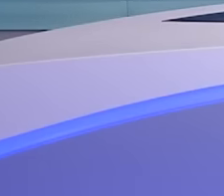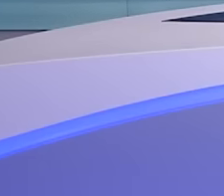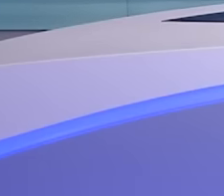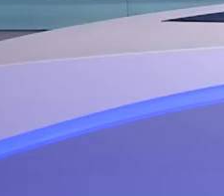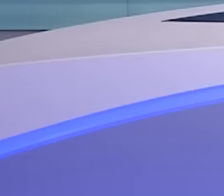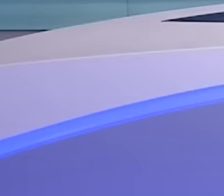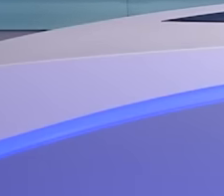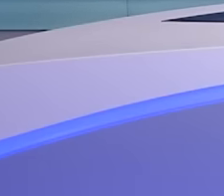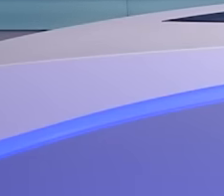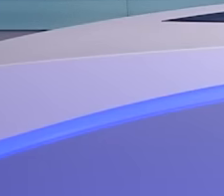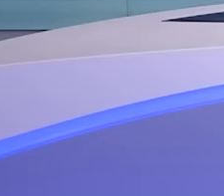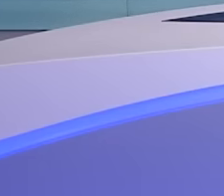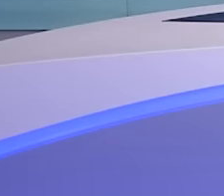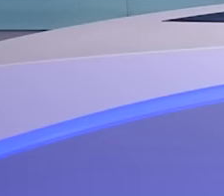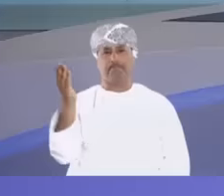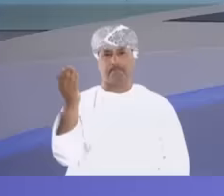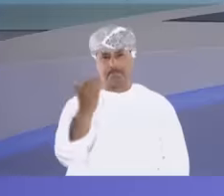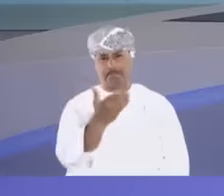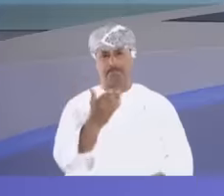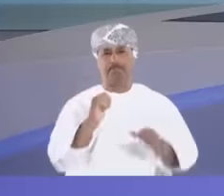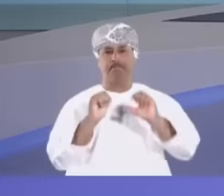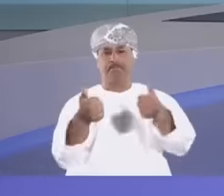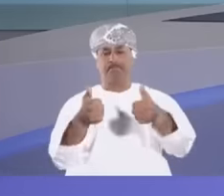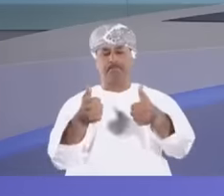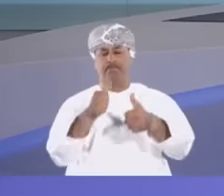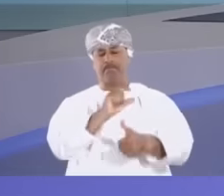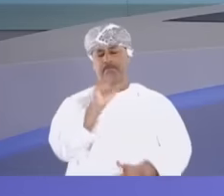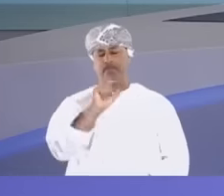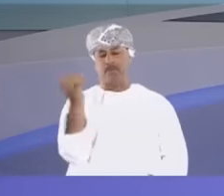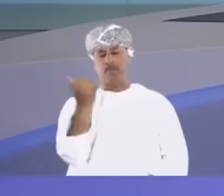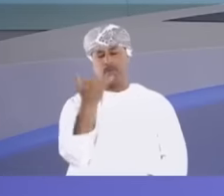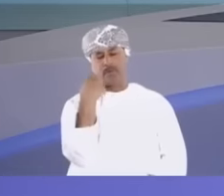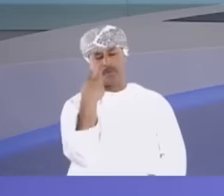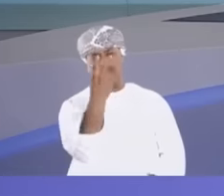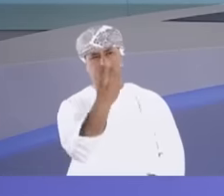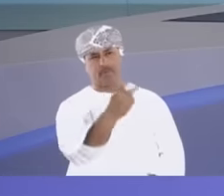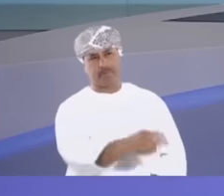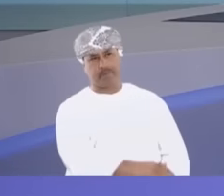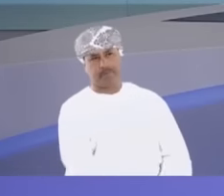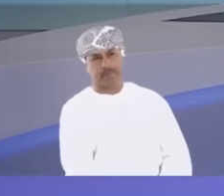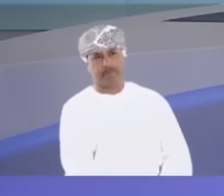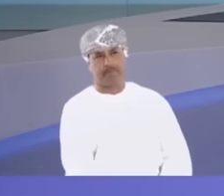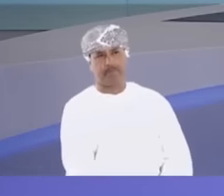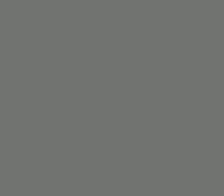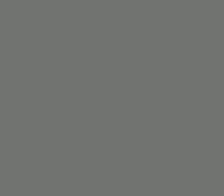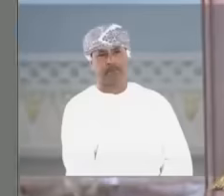العاشرة مساء. مرحبا بكم، ونبدأ النشرة بأهم العناوين.